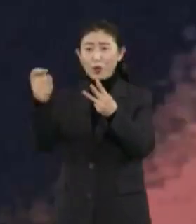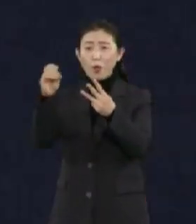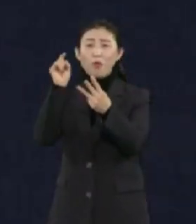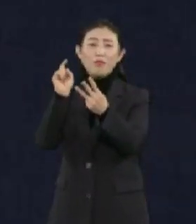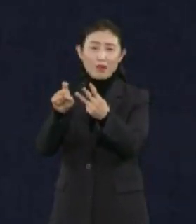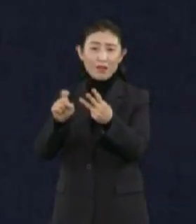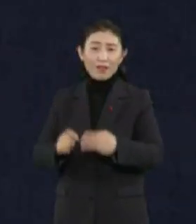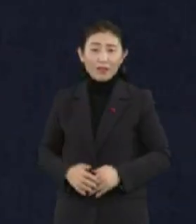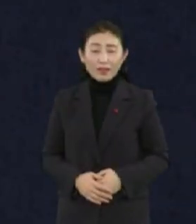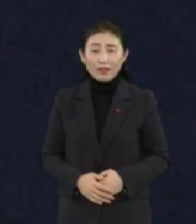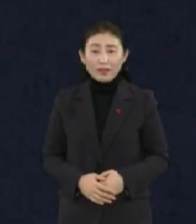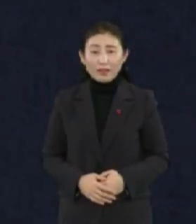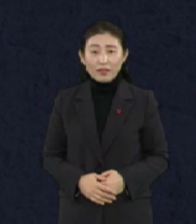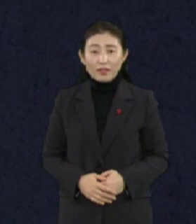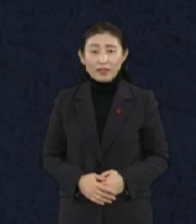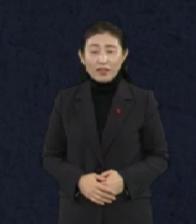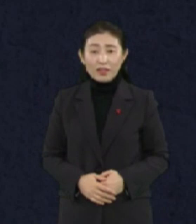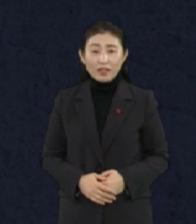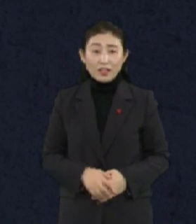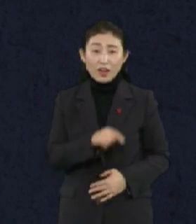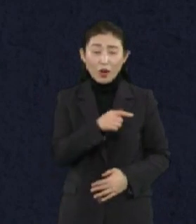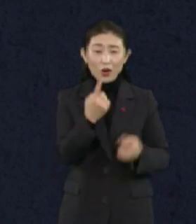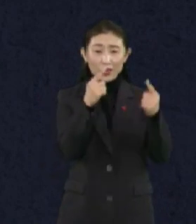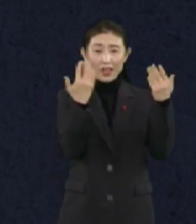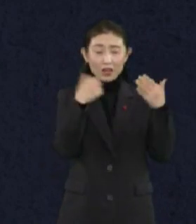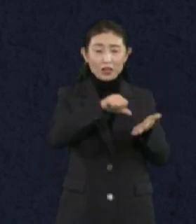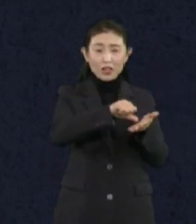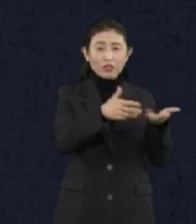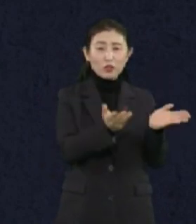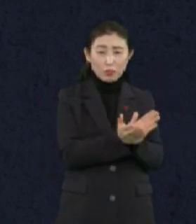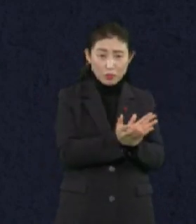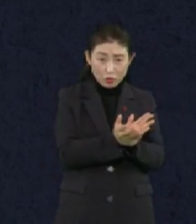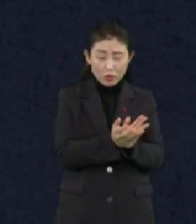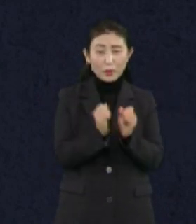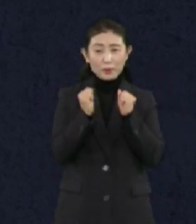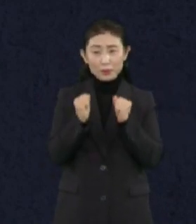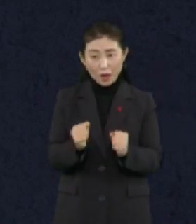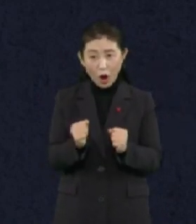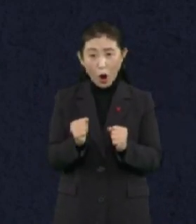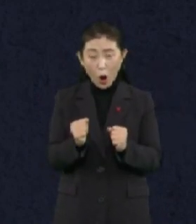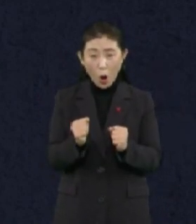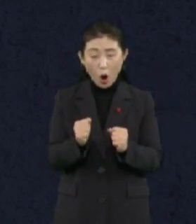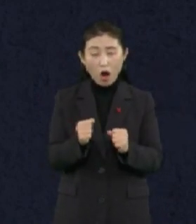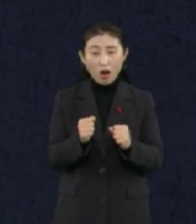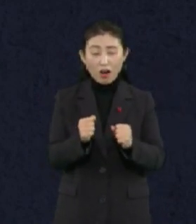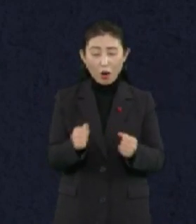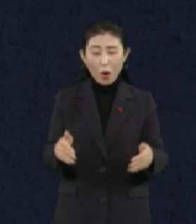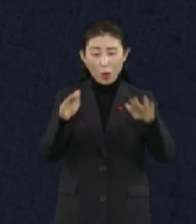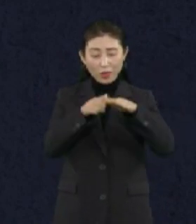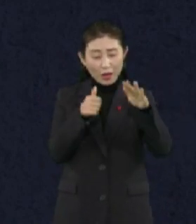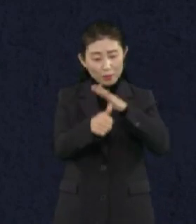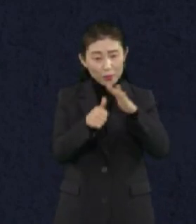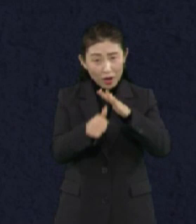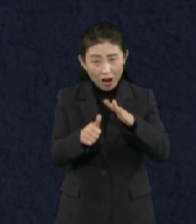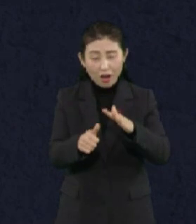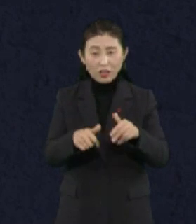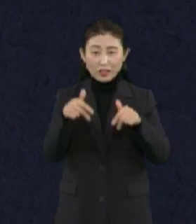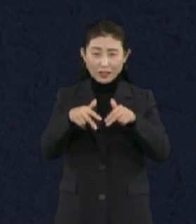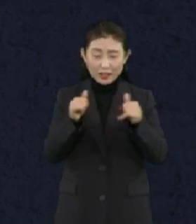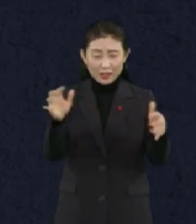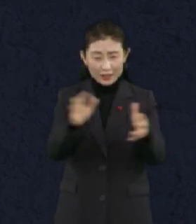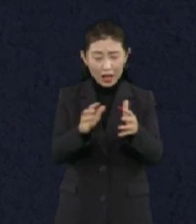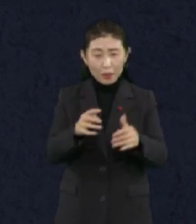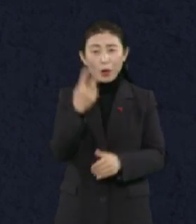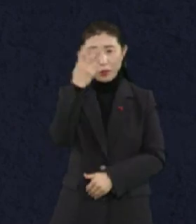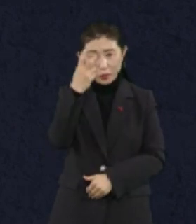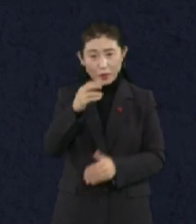오미크론입니다. 방역당국은 경산 A대학 레슬링부가 머물렀던 온천장 이용자와 종사자를 대상으로 역학조사를